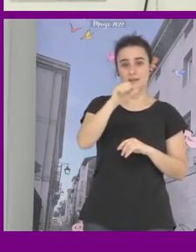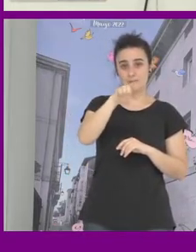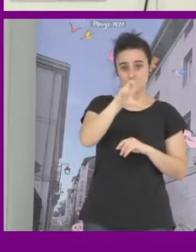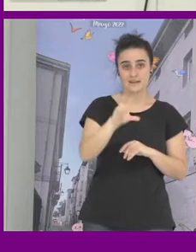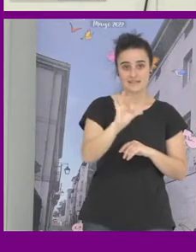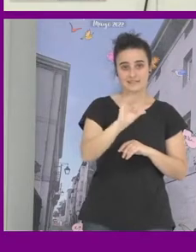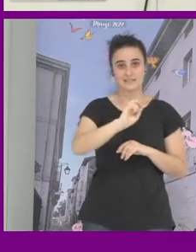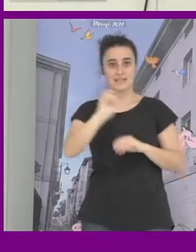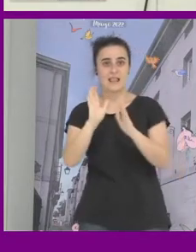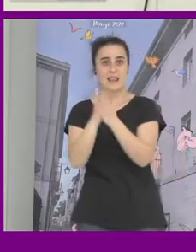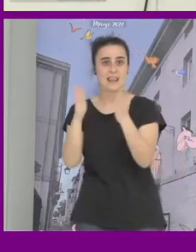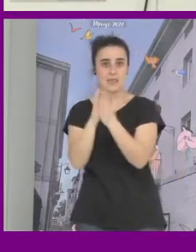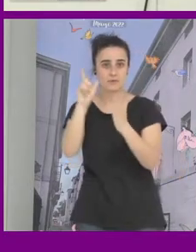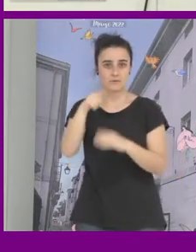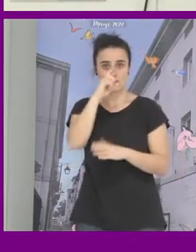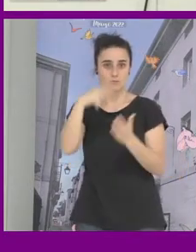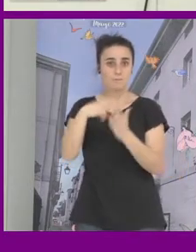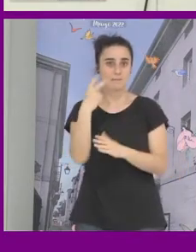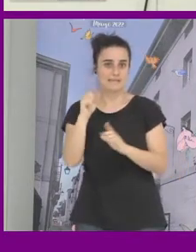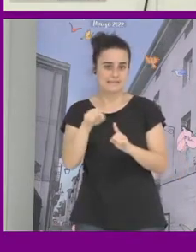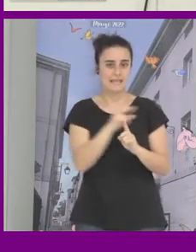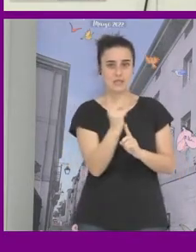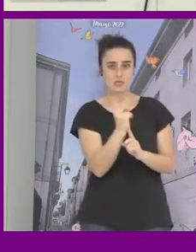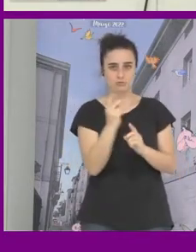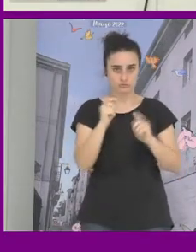2020. Urtean. Eta, bueno,